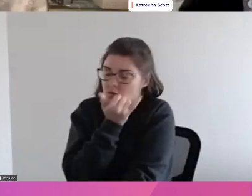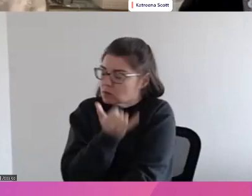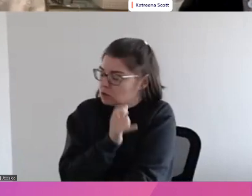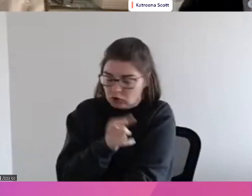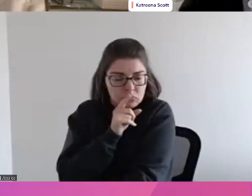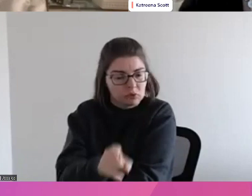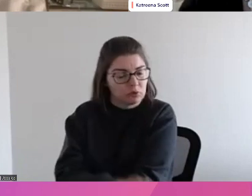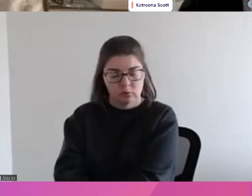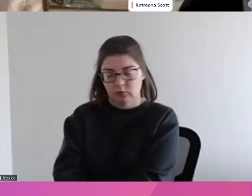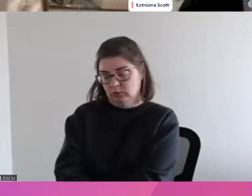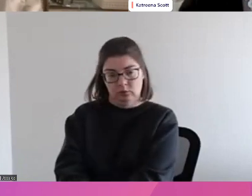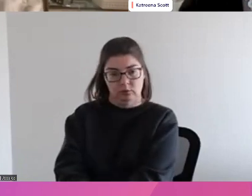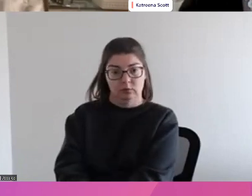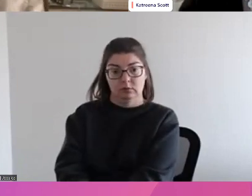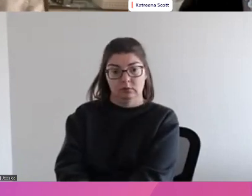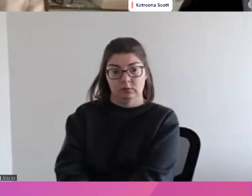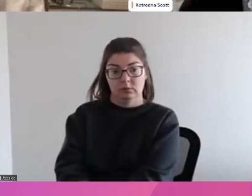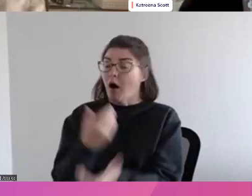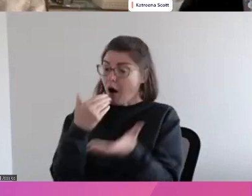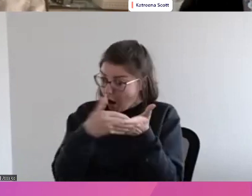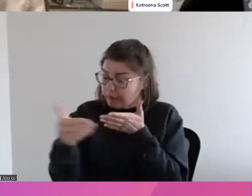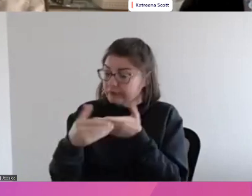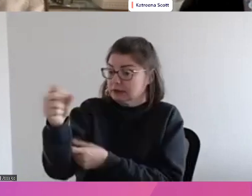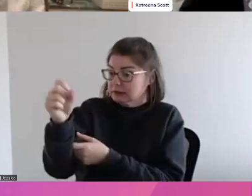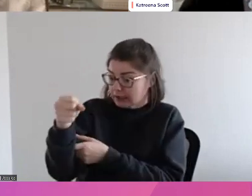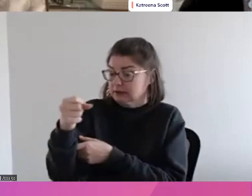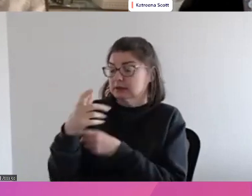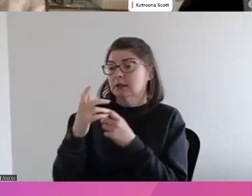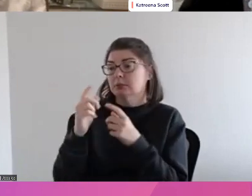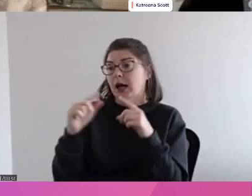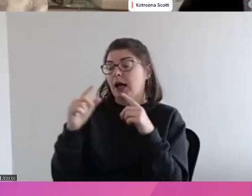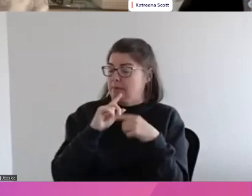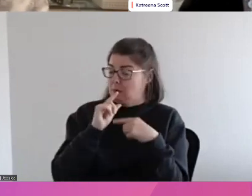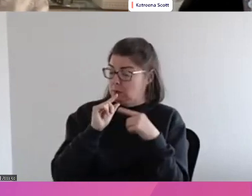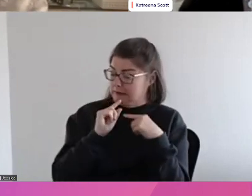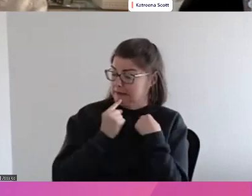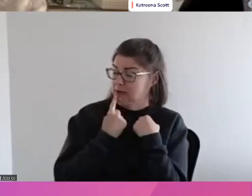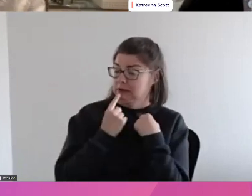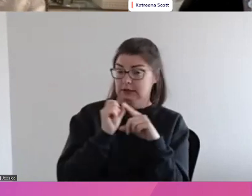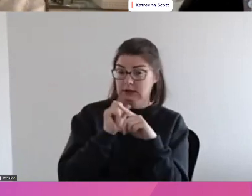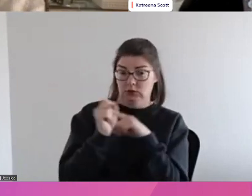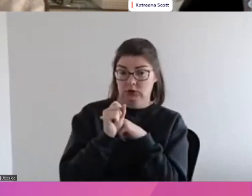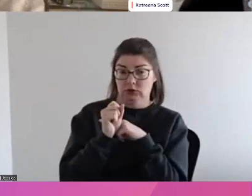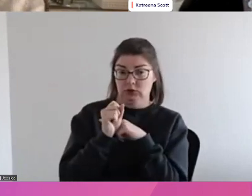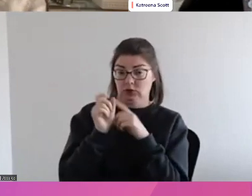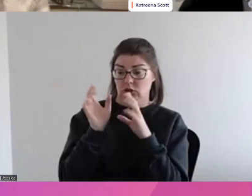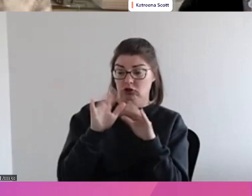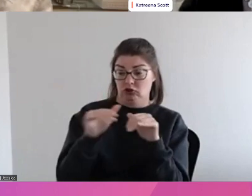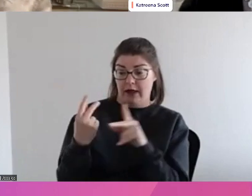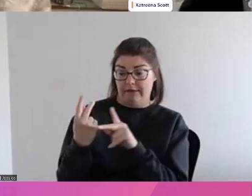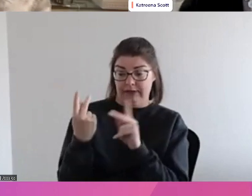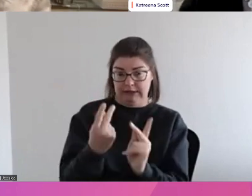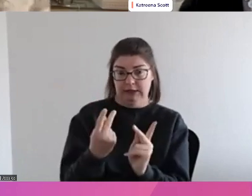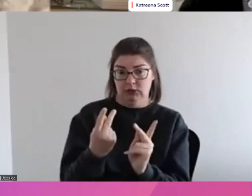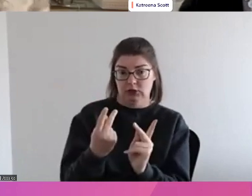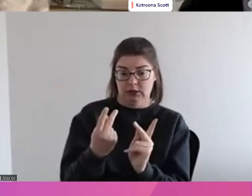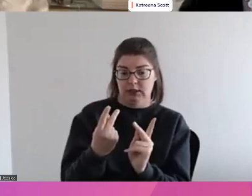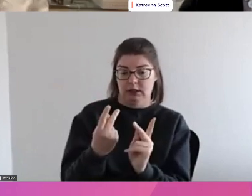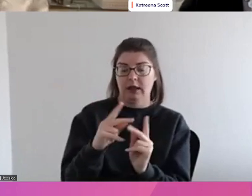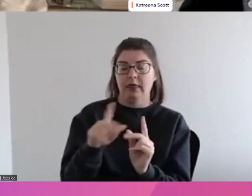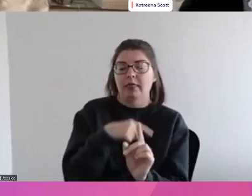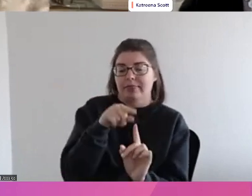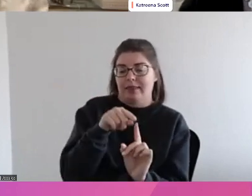n'est simplement pas le cas dans de nombreux cas, particulièrement les cas les plus graves. Et les